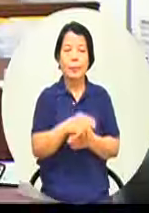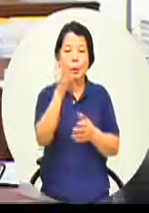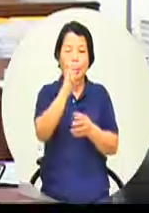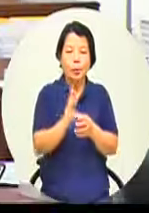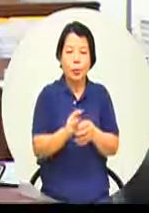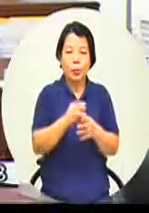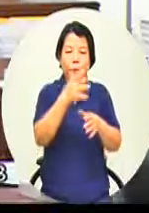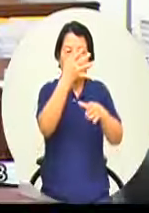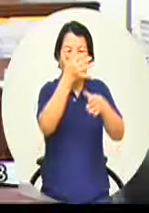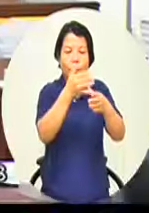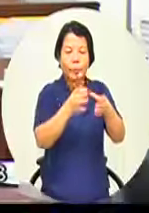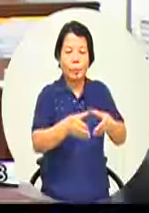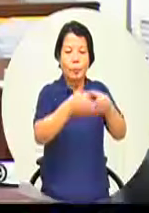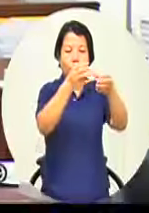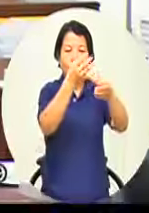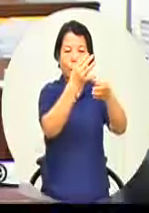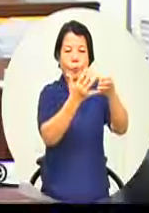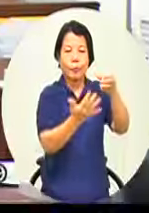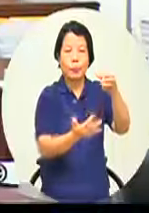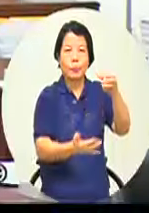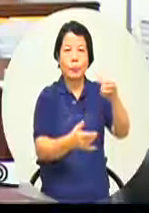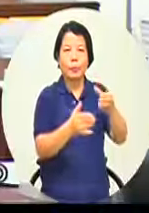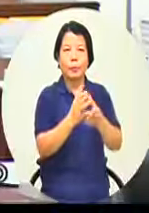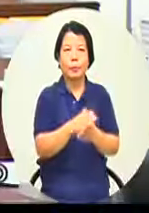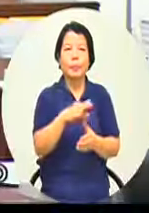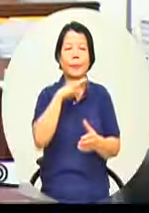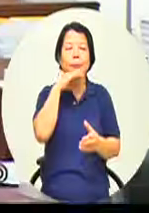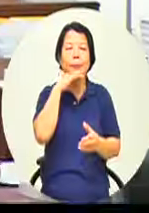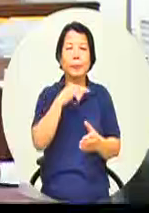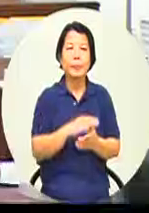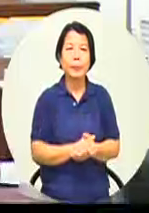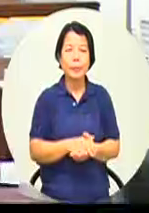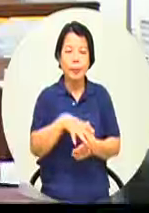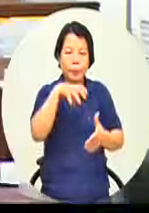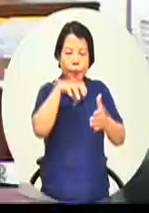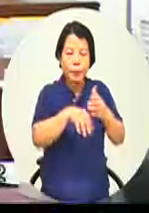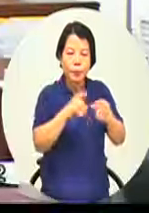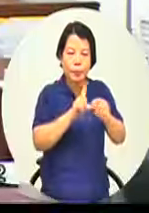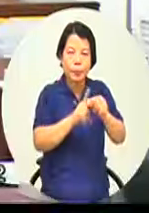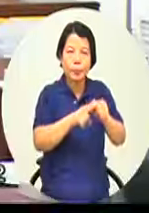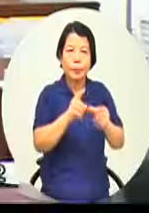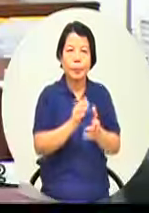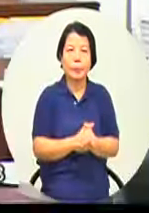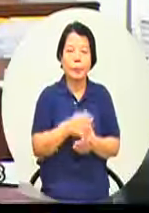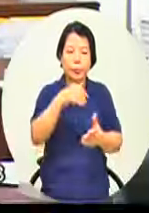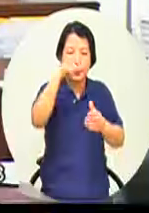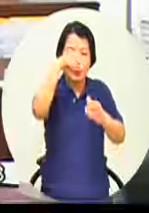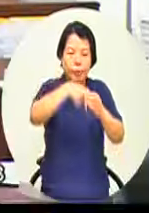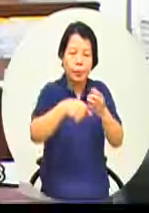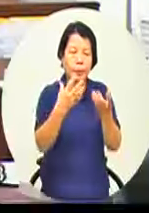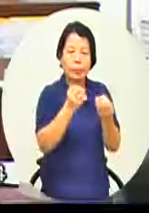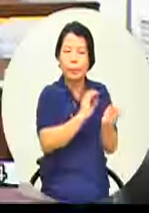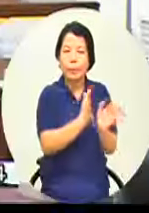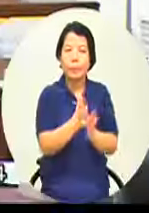下渗哈。好，即便等一下哈，里面中间的哈还没有渗透好，没关